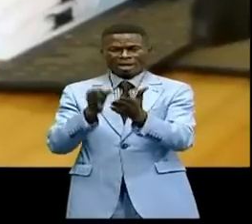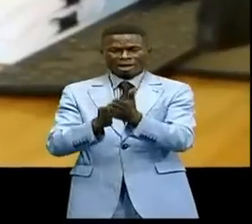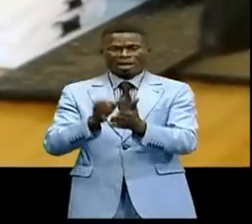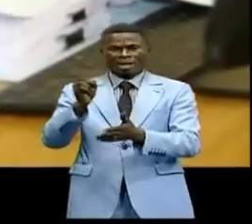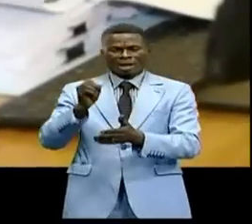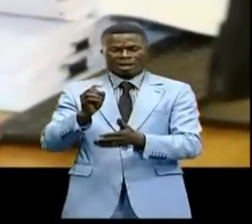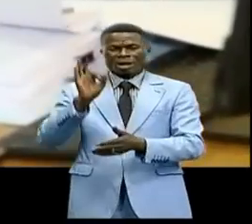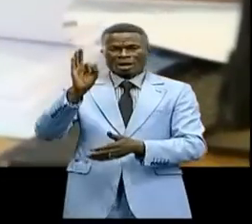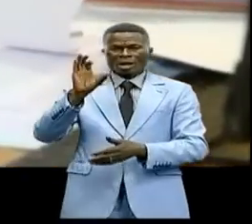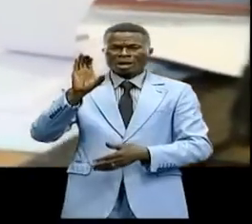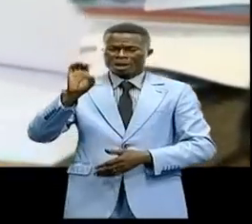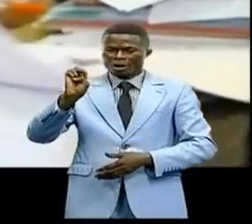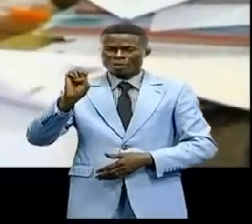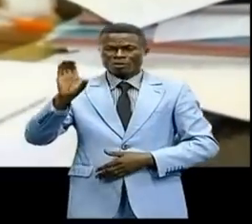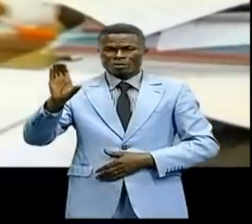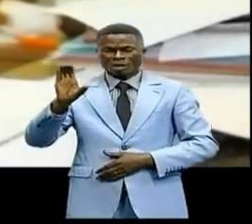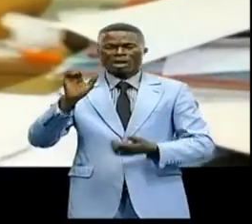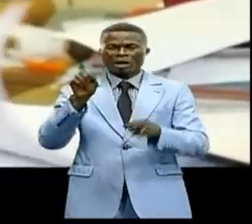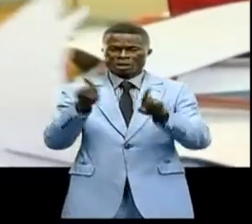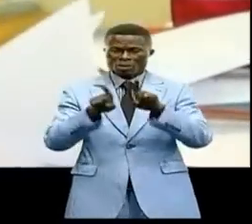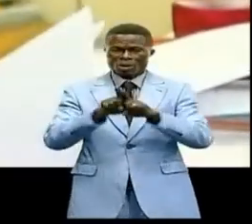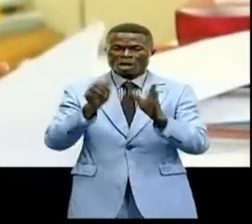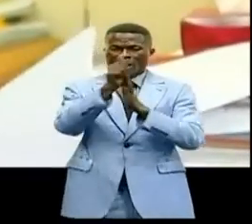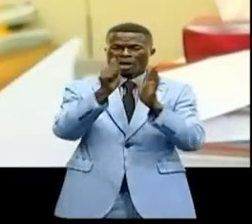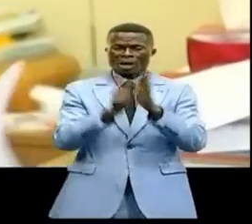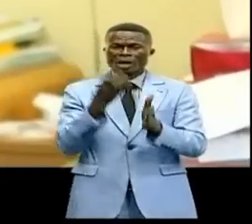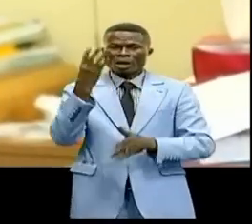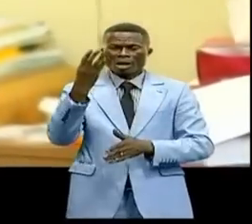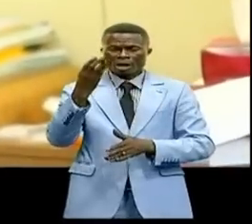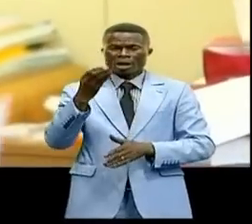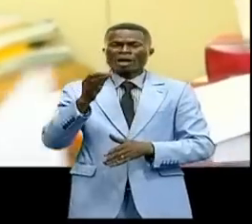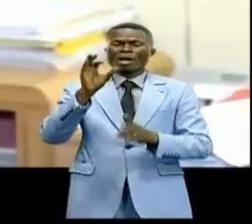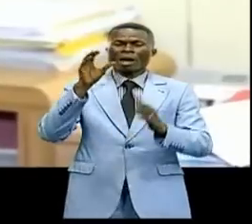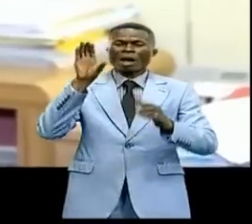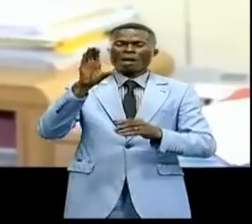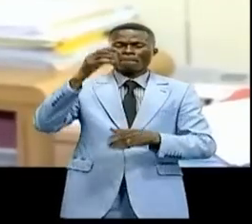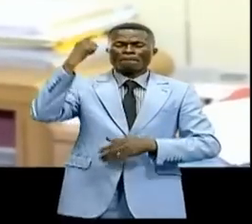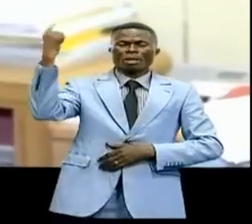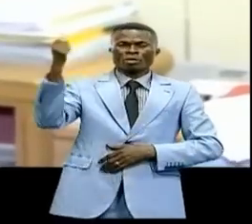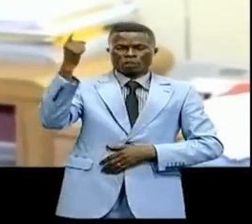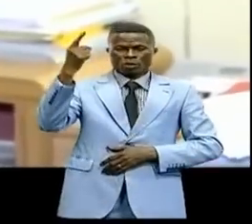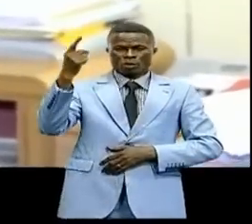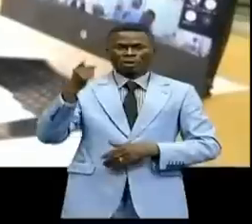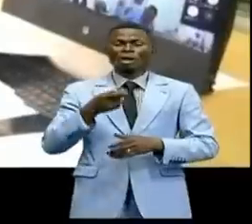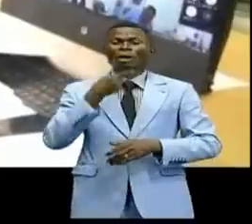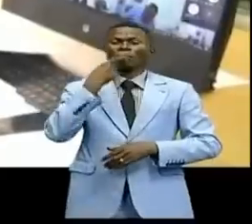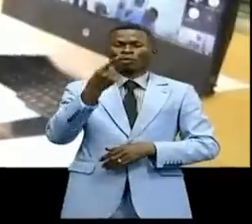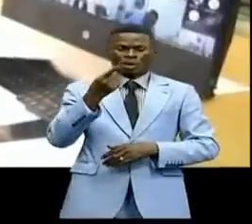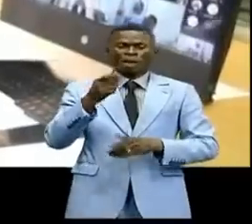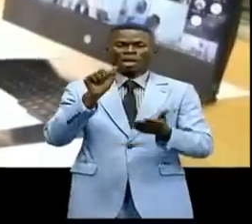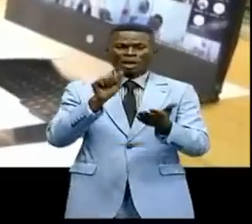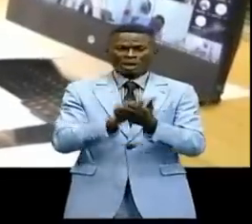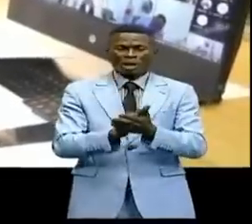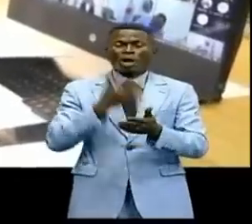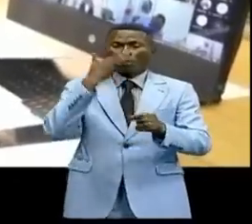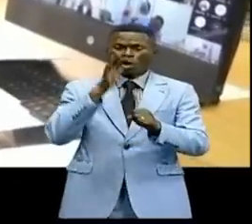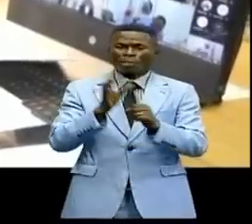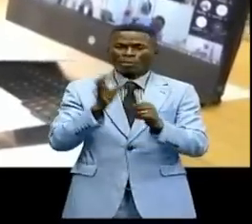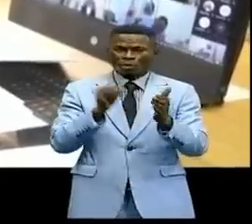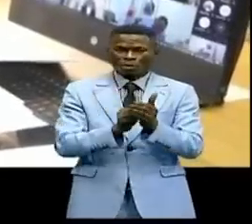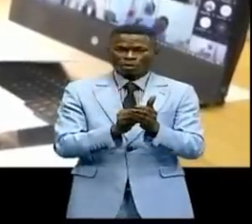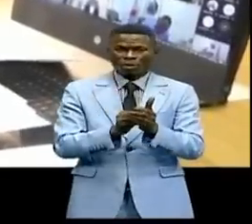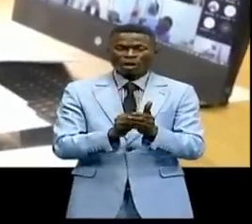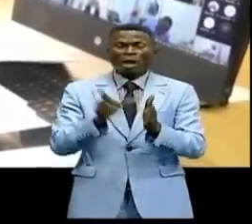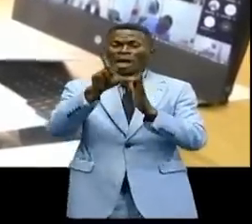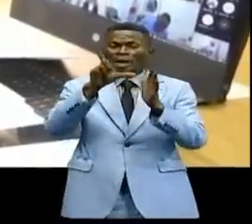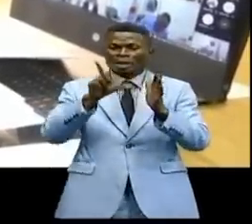des consultations au titre de l'article 4 du FMI. À ce stade, il a été rassuré que des